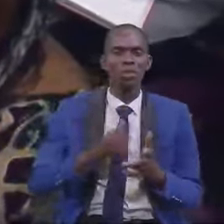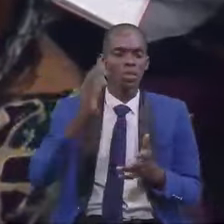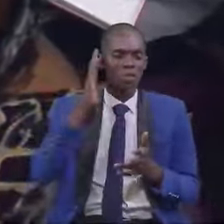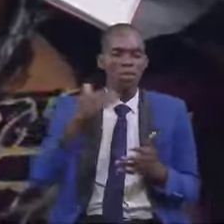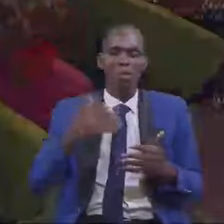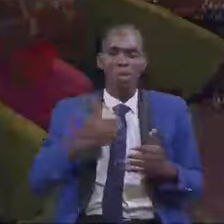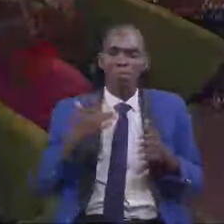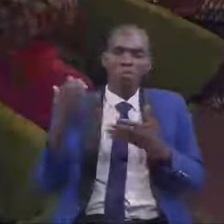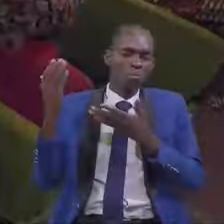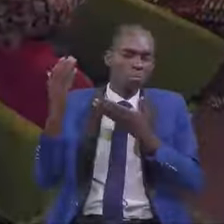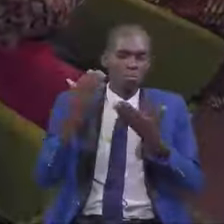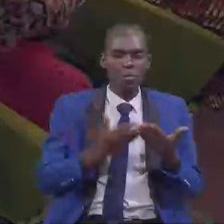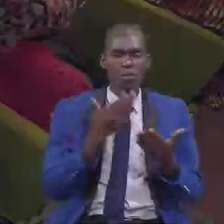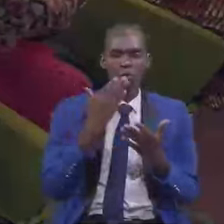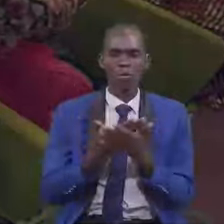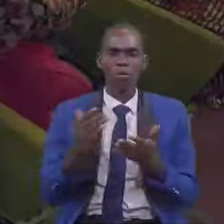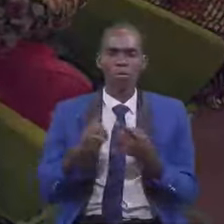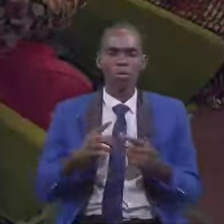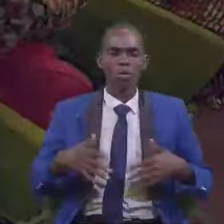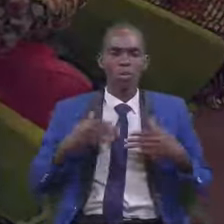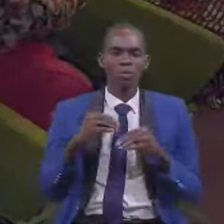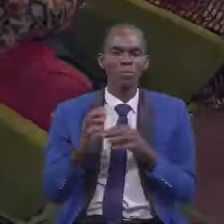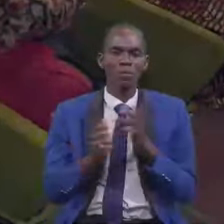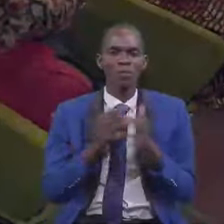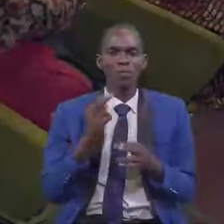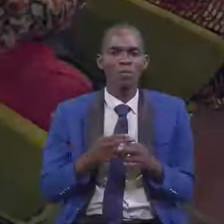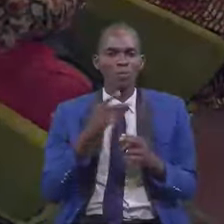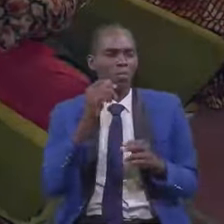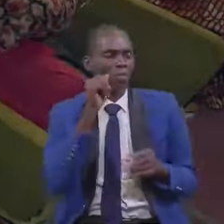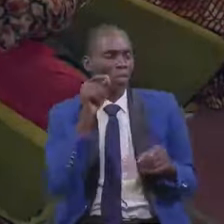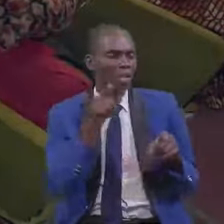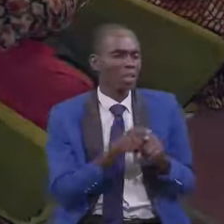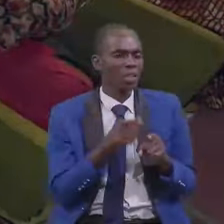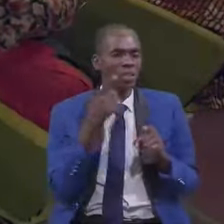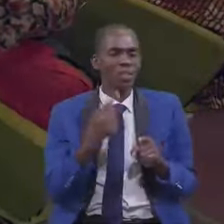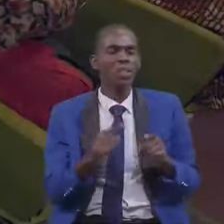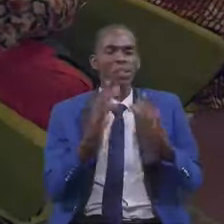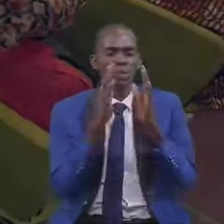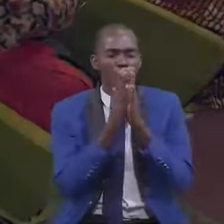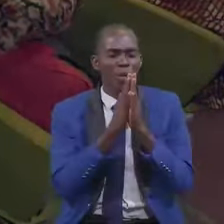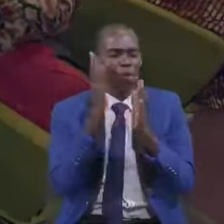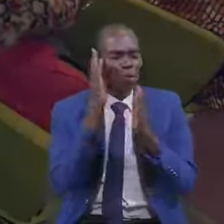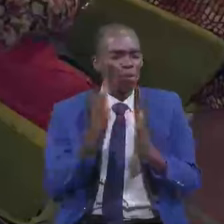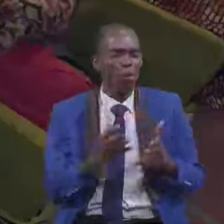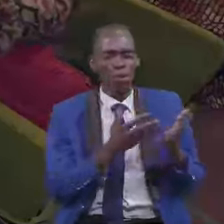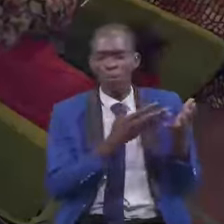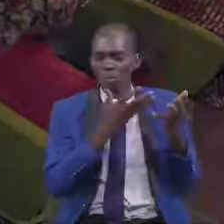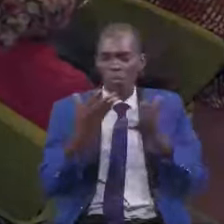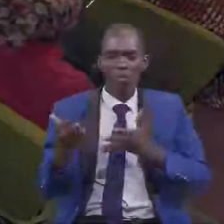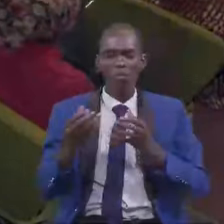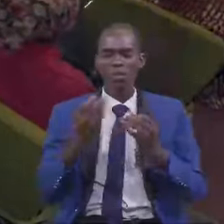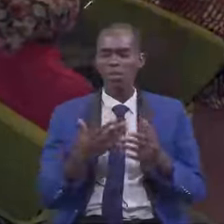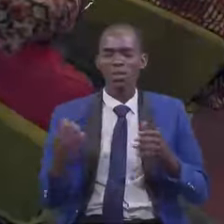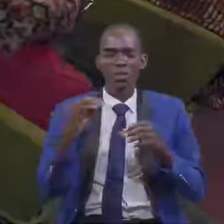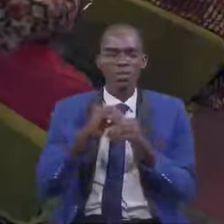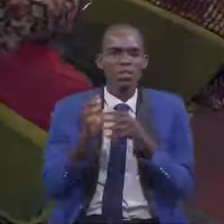Ma soeur là-bas, ce soir, la prière sera efficace dans votre vie au nom de Jésus-Christ. Numéro